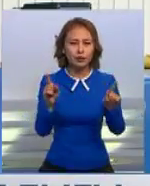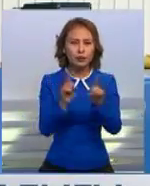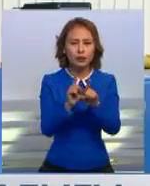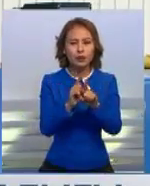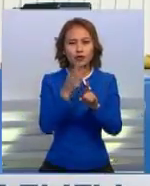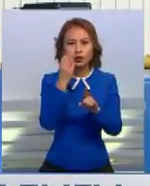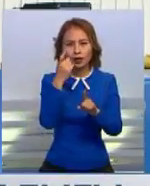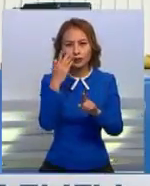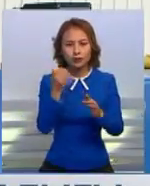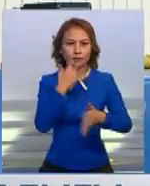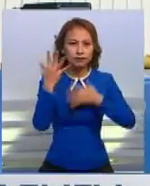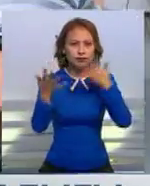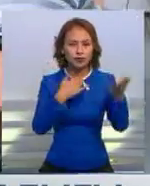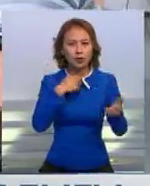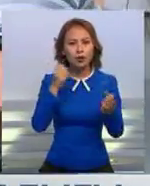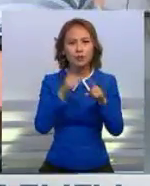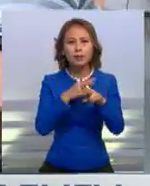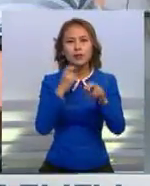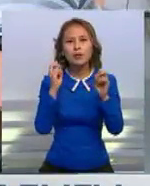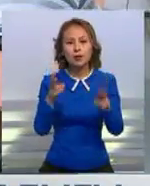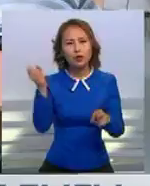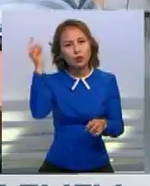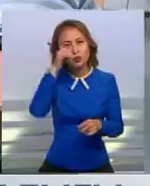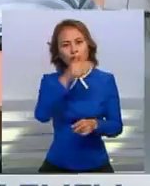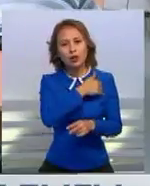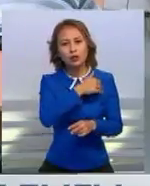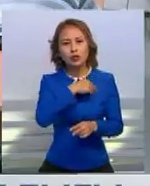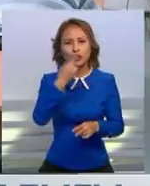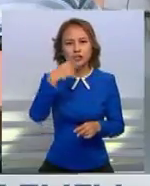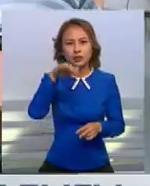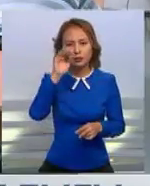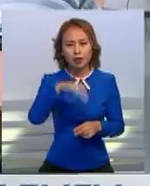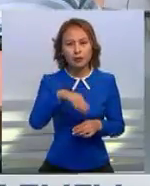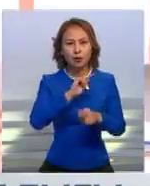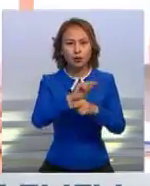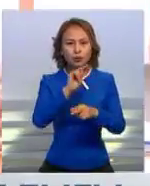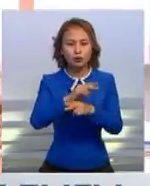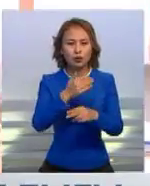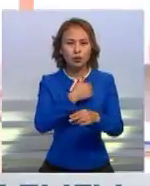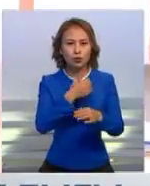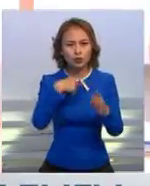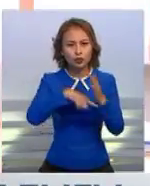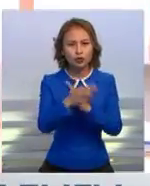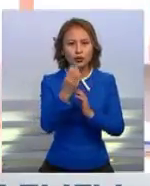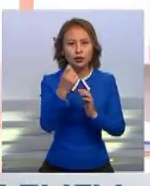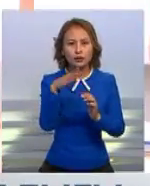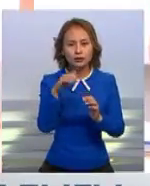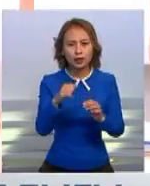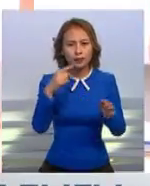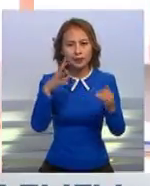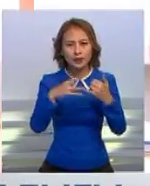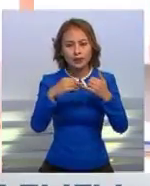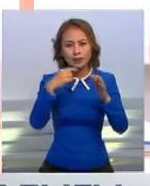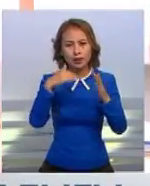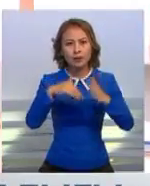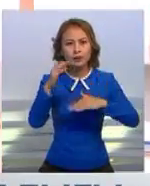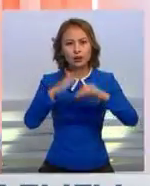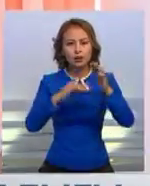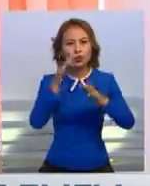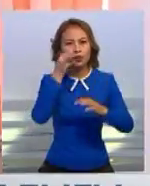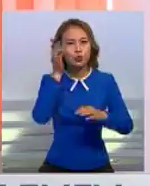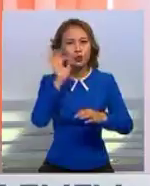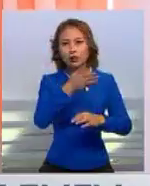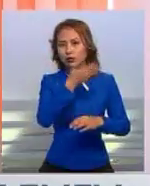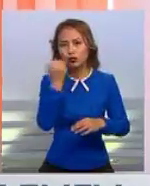мен оның қауіпсіздігі жайлы білгім келеді. Орталықта жылына 20 мың кеншіні оқыту жоспарланып отыр. Бұнда жерасты жұмыс тәжірибесі жоқ